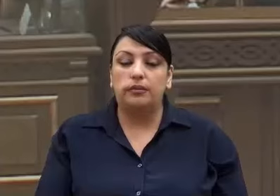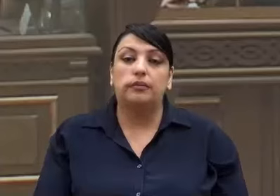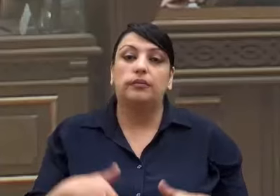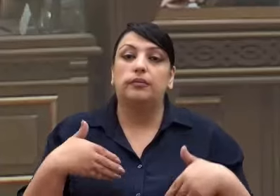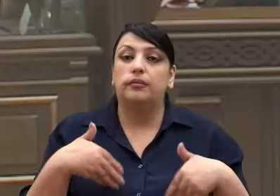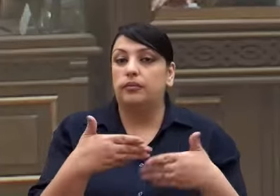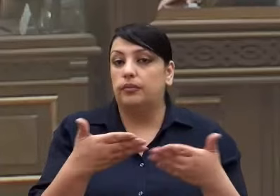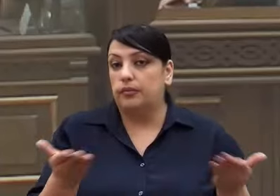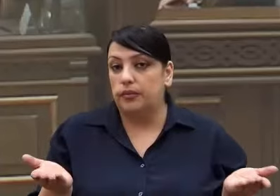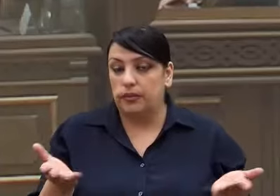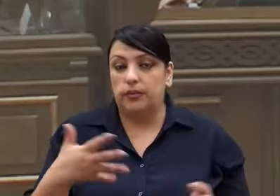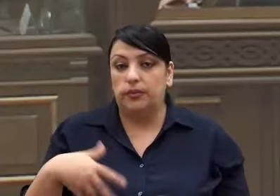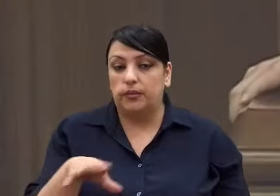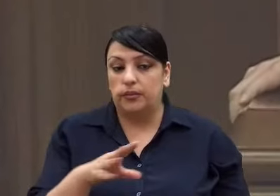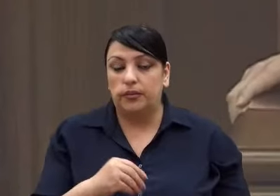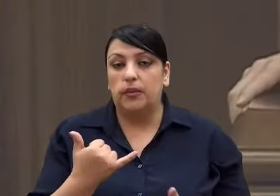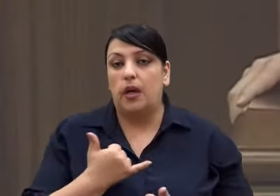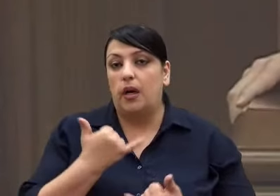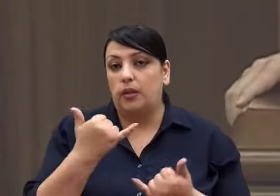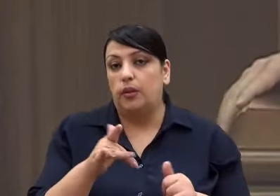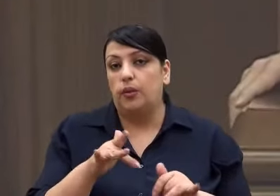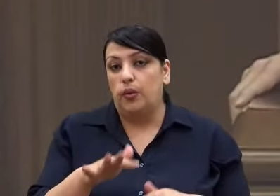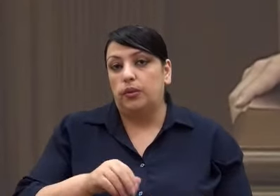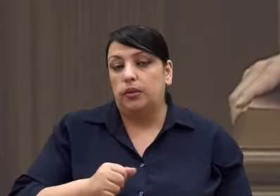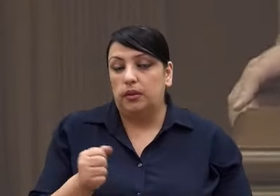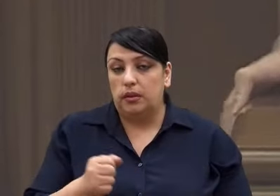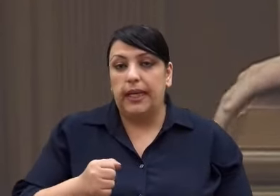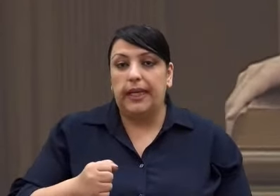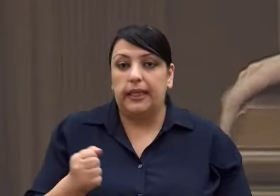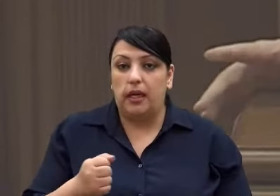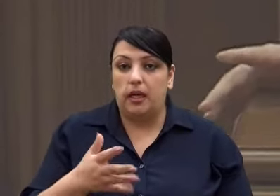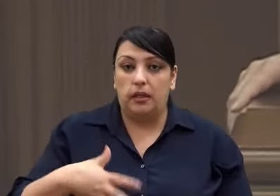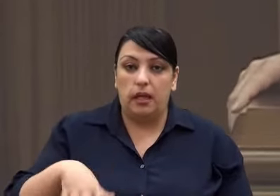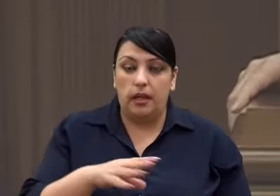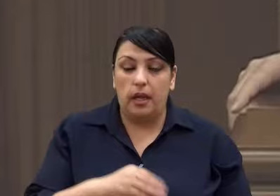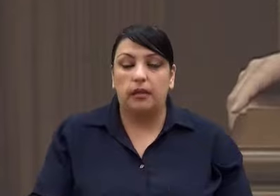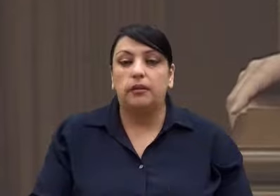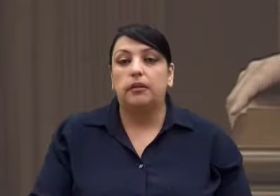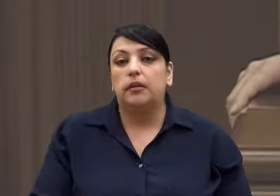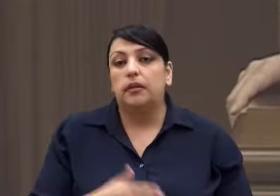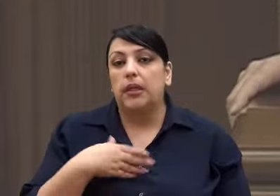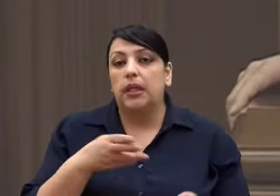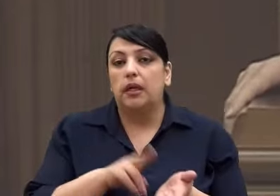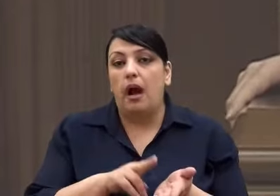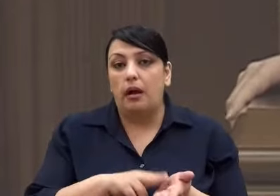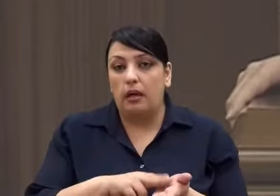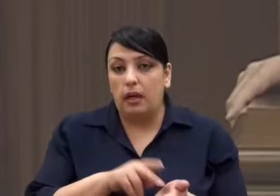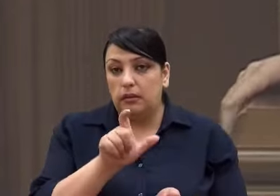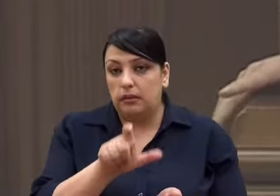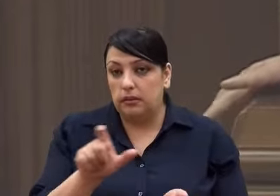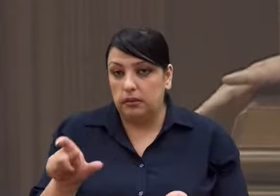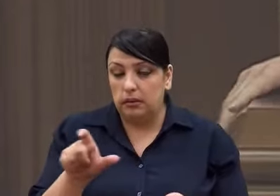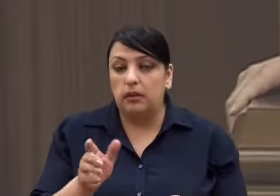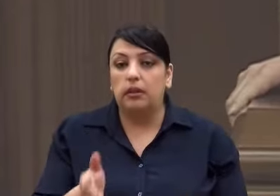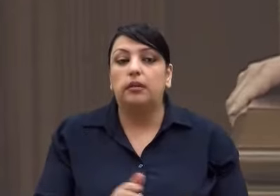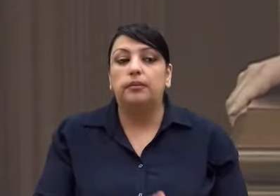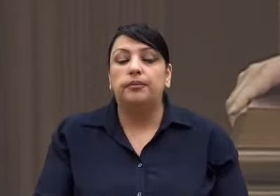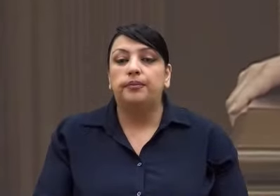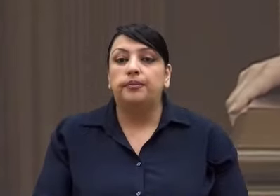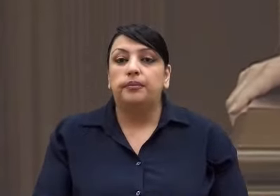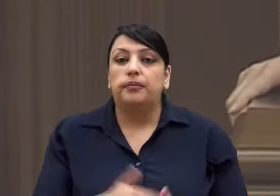Ողջույն եւս մեկ անգամ, հարգելի գործընկերներ, ընկերներ, սիրելի քաղաքացիներ։ Այս տարի